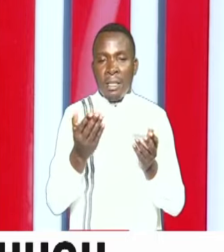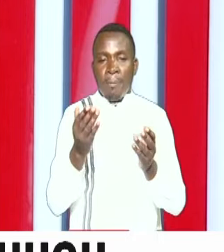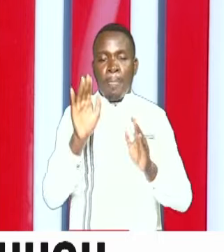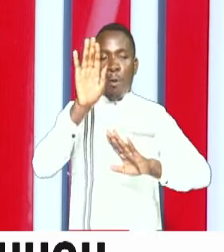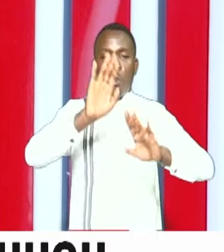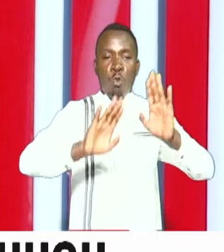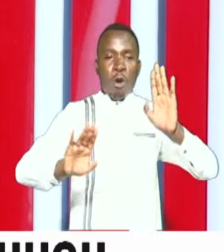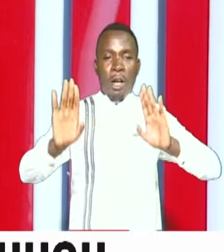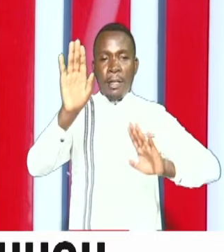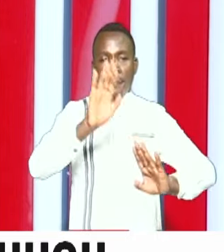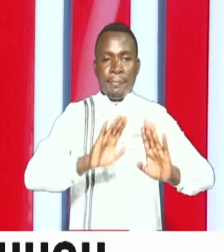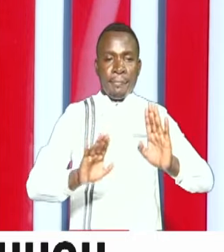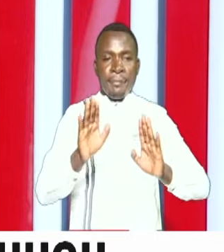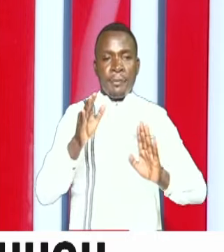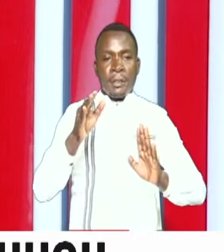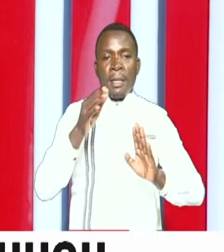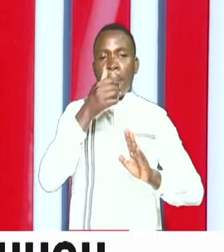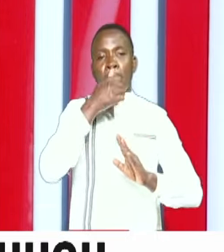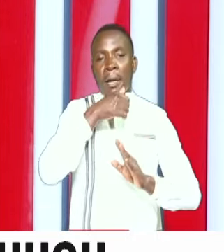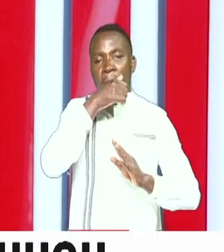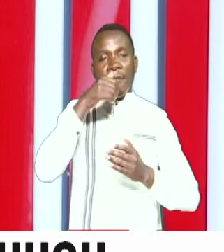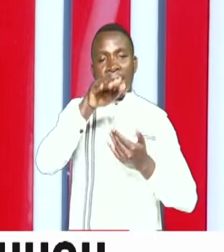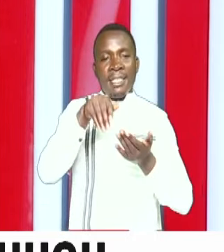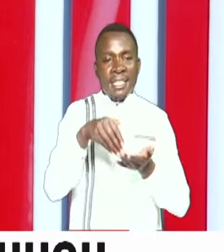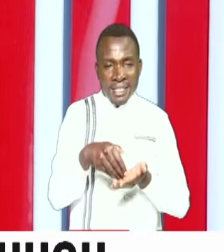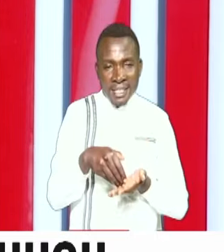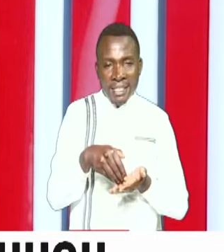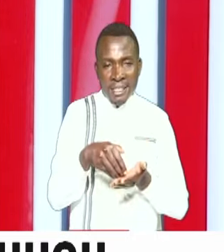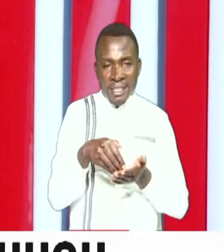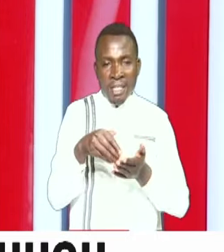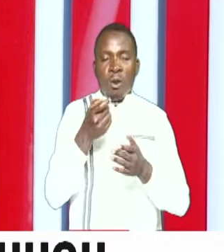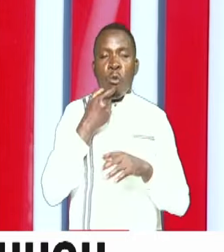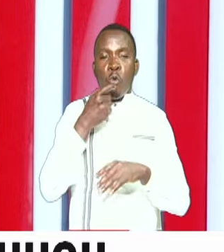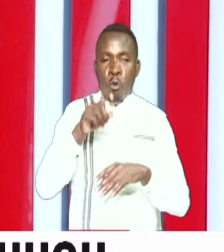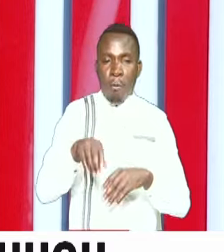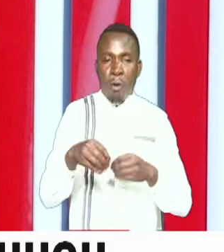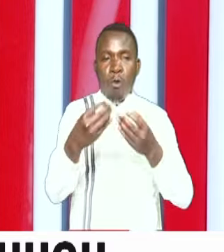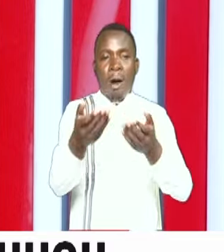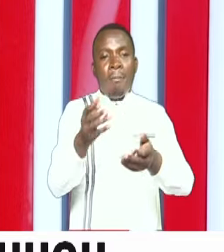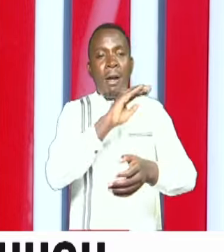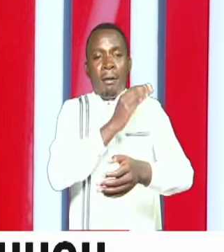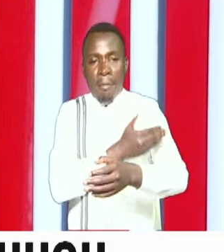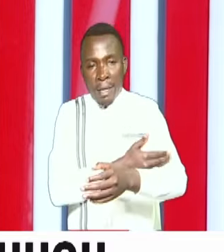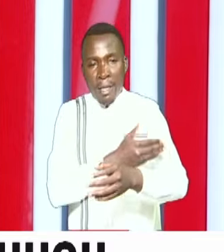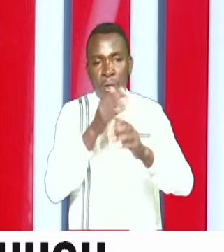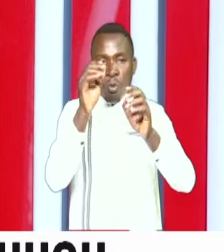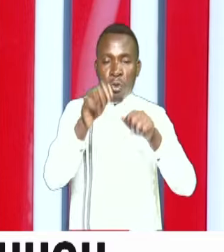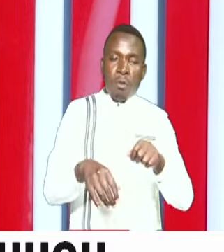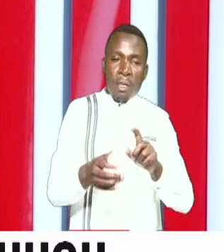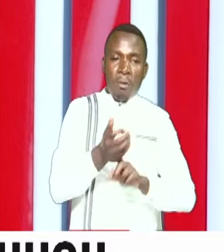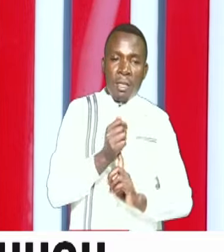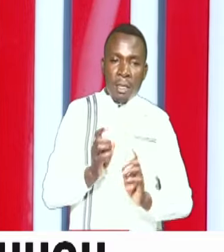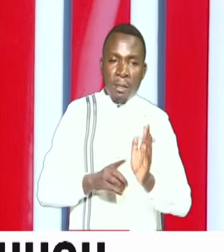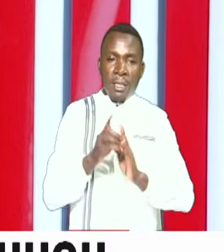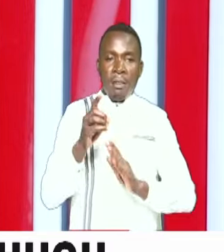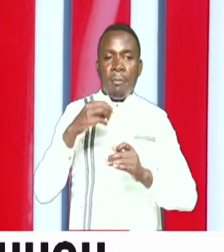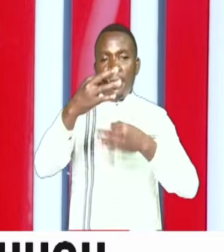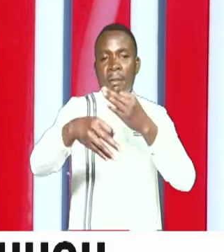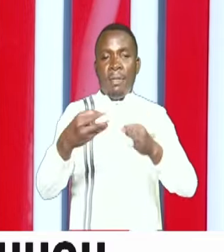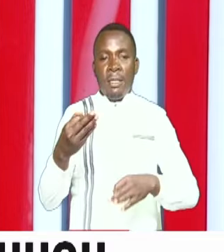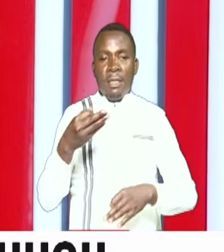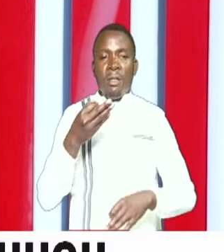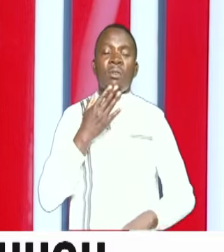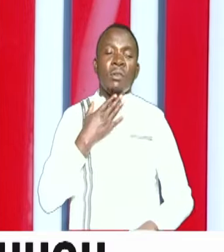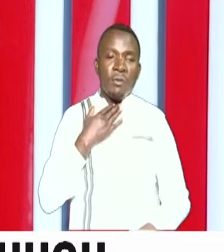uruhare rw'abikorera private sector rukwiye guhabwa imbaraga kugira ngo tugere ku iterambere ry'inganda twifuza ku buryo